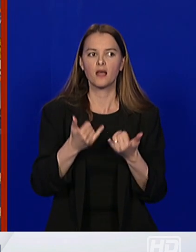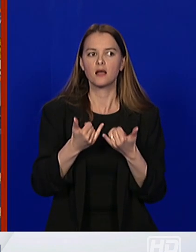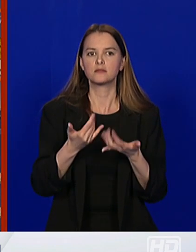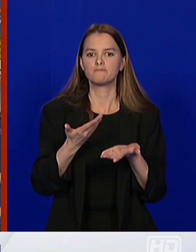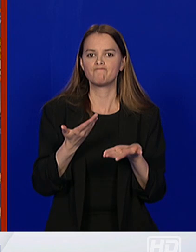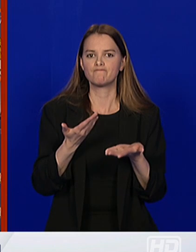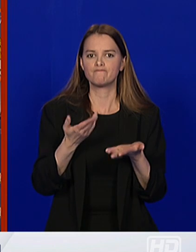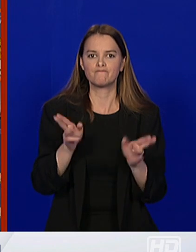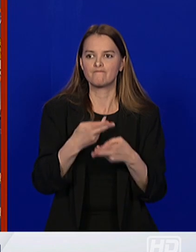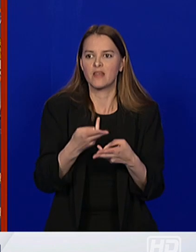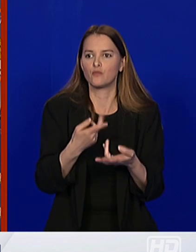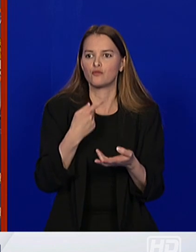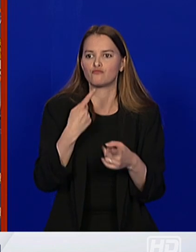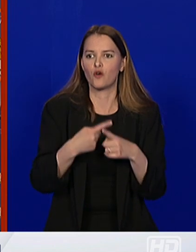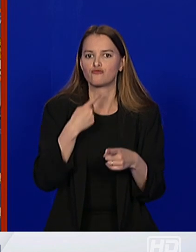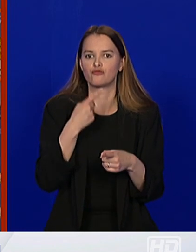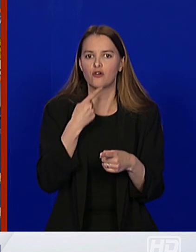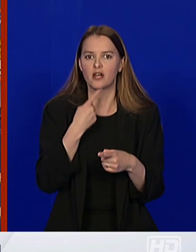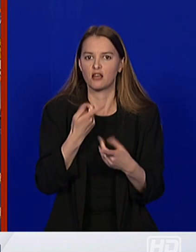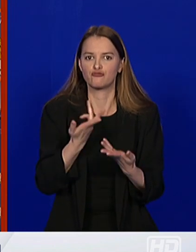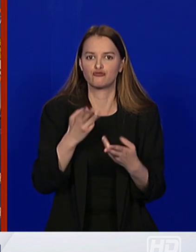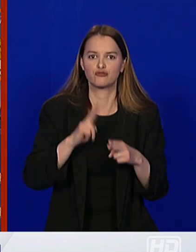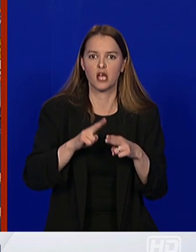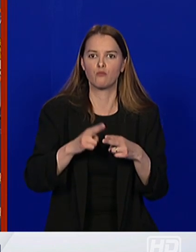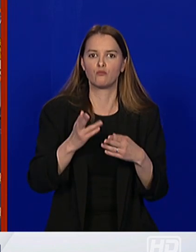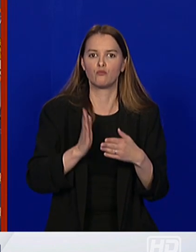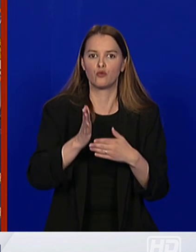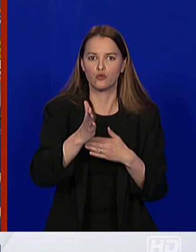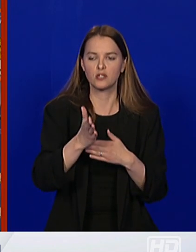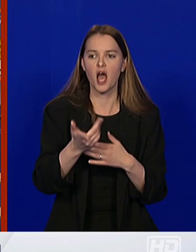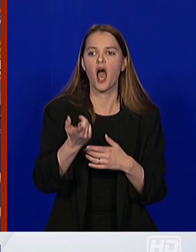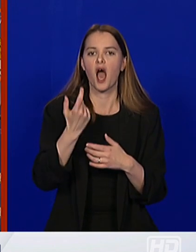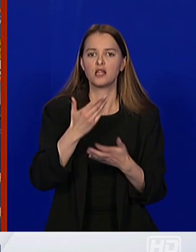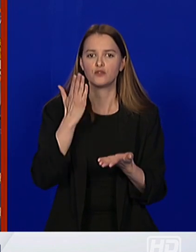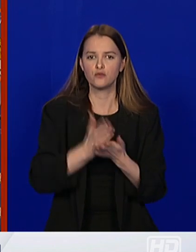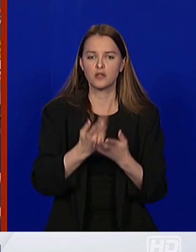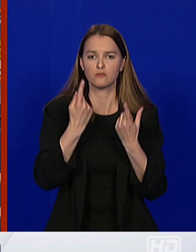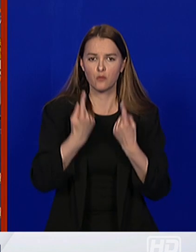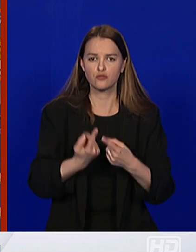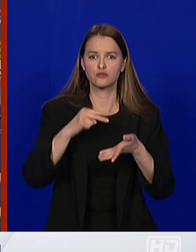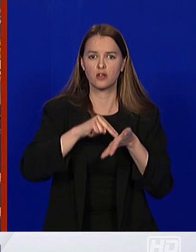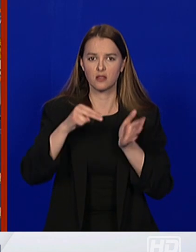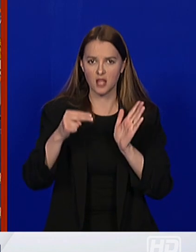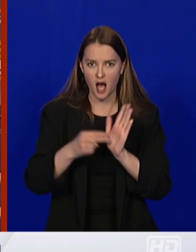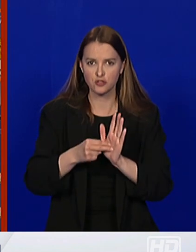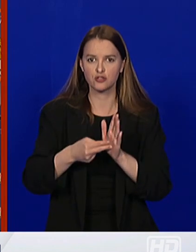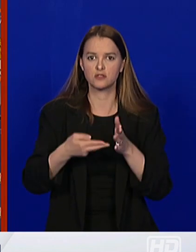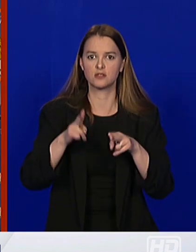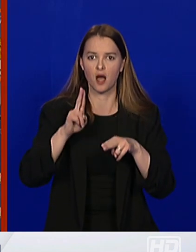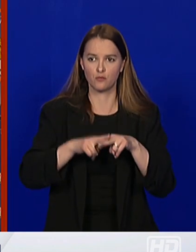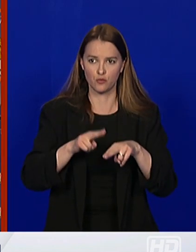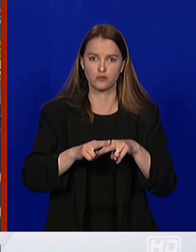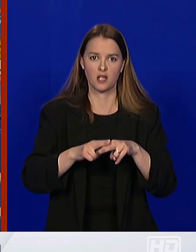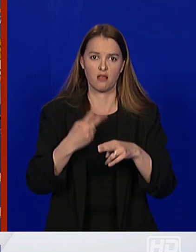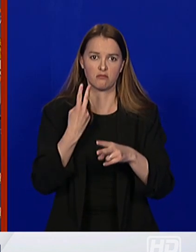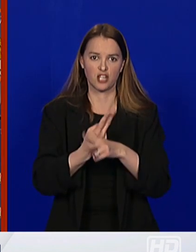jako nezahvalna, ali u svakom slučaju uvijek postoji način da se provede nešto takoga kao što je